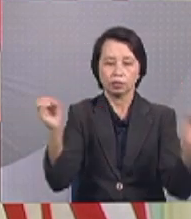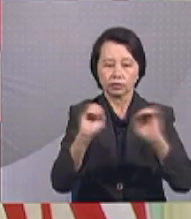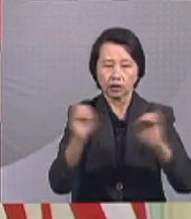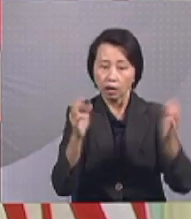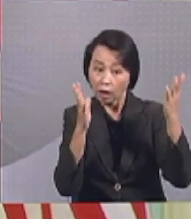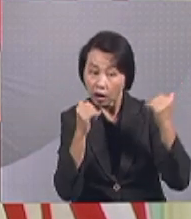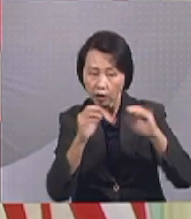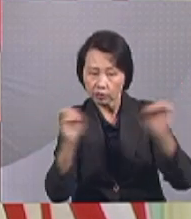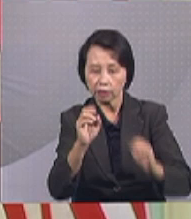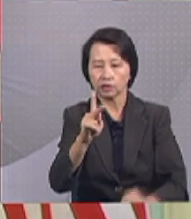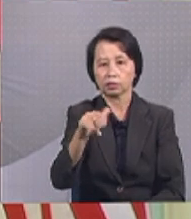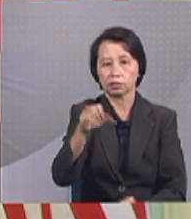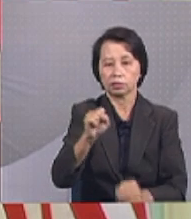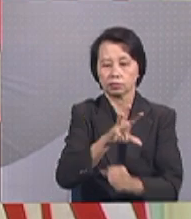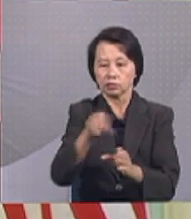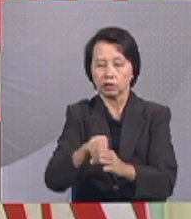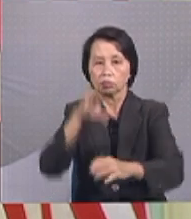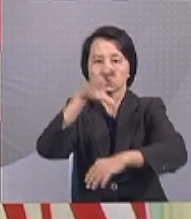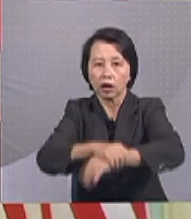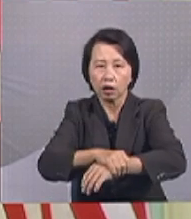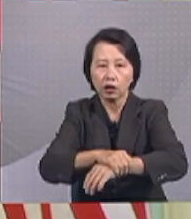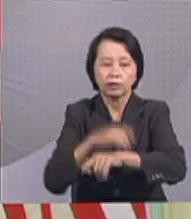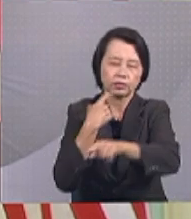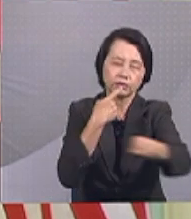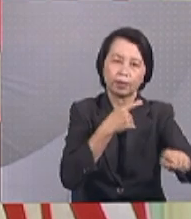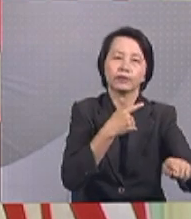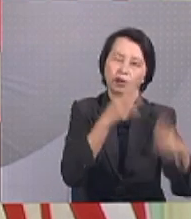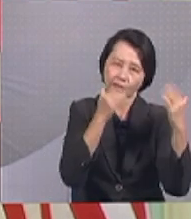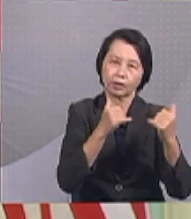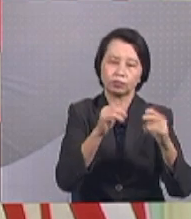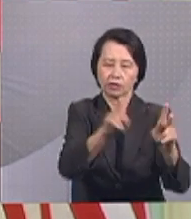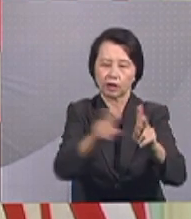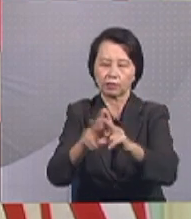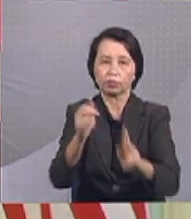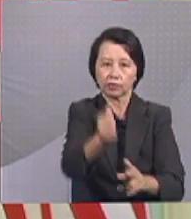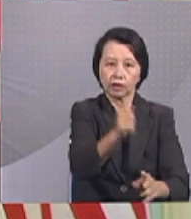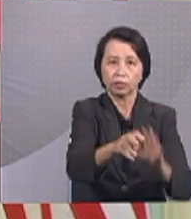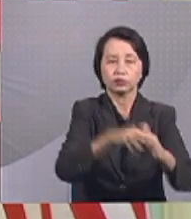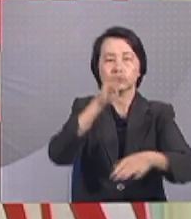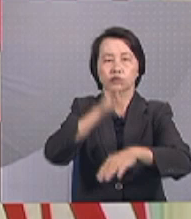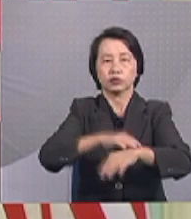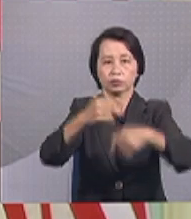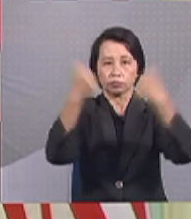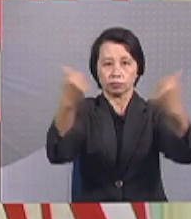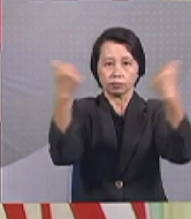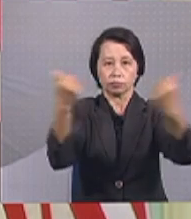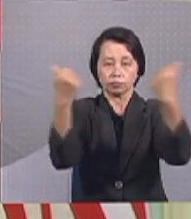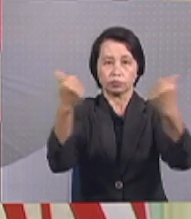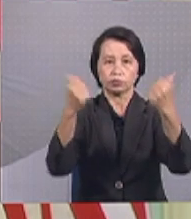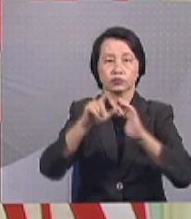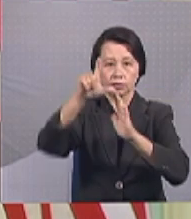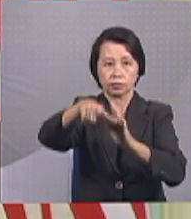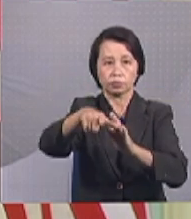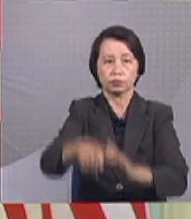kes-kes yang melibatkan penahanan sesiapa pun di kampung masing-masing sewaktu hari raya disambut